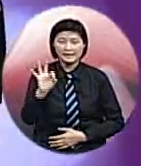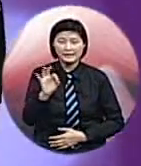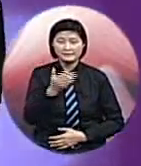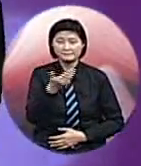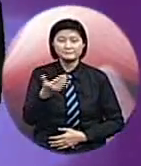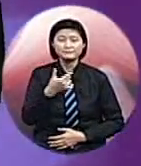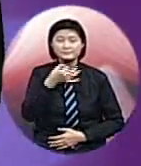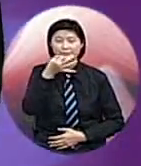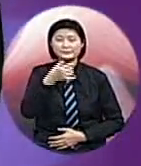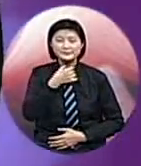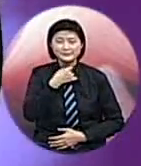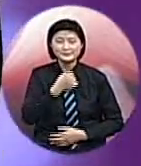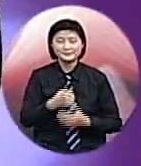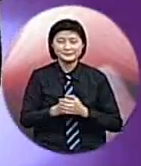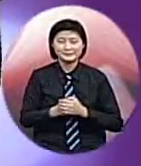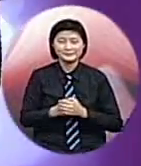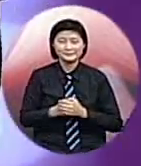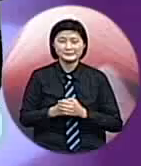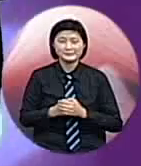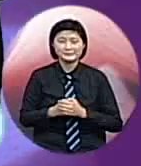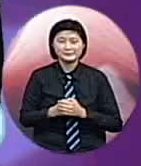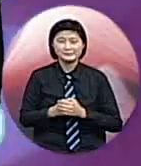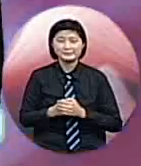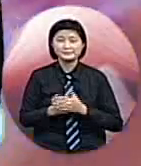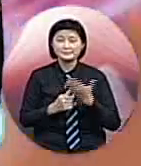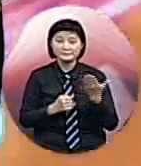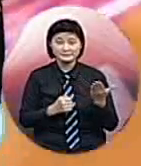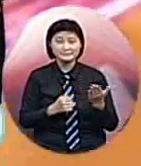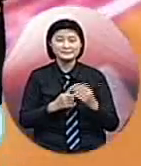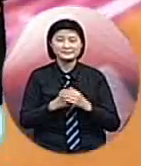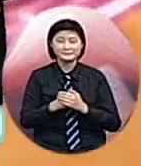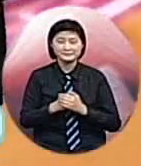예. 아, 우리 아버님. 네네.